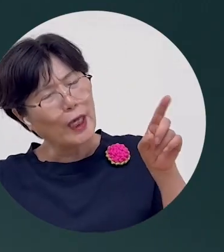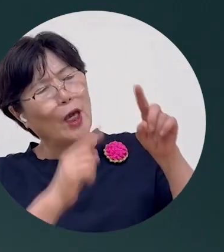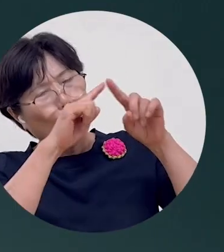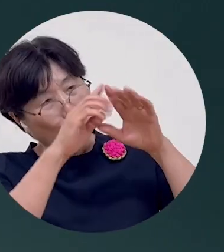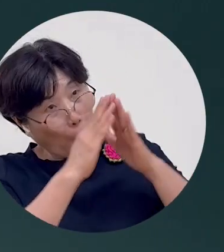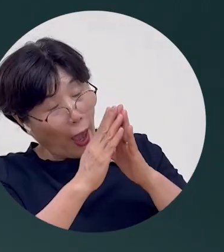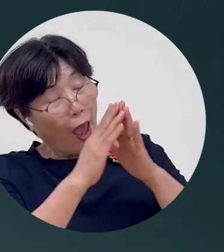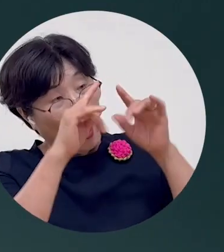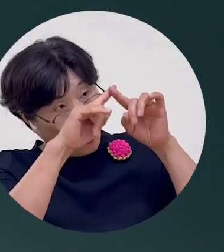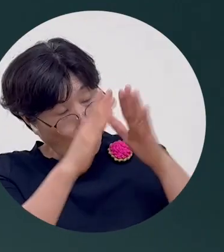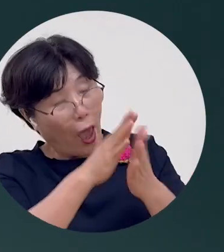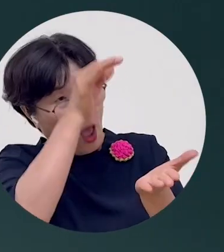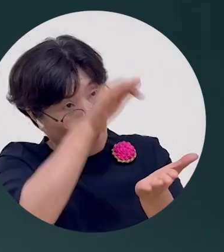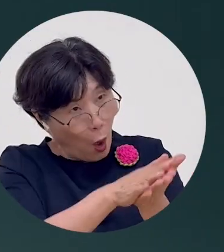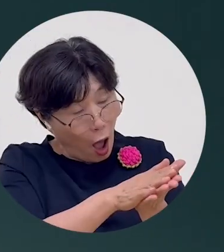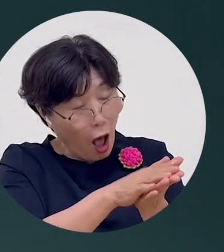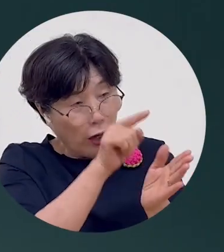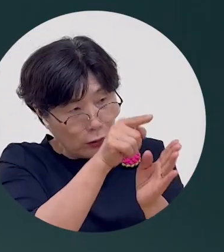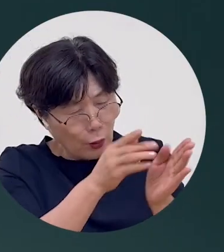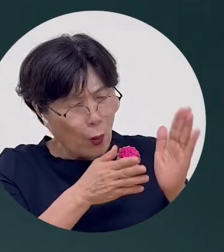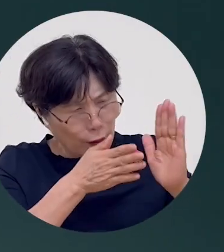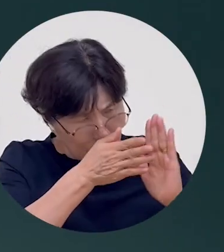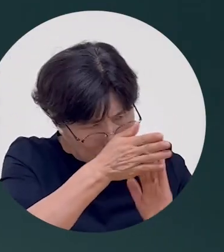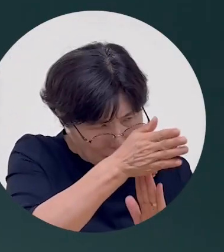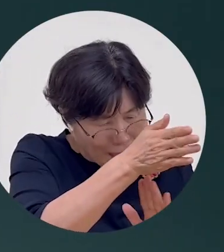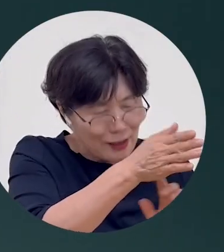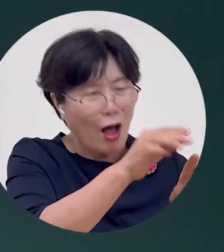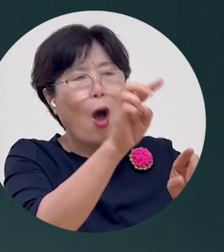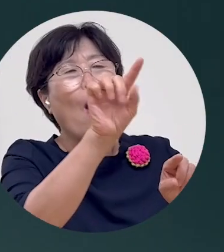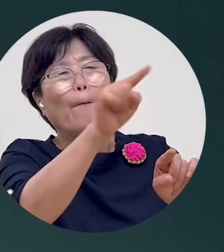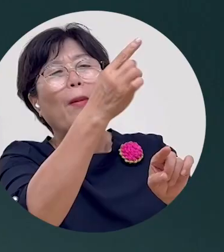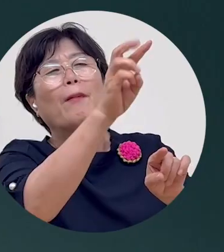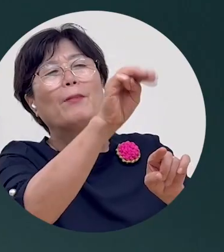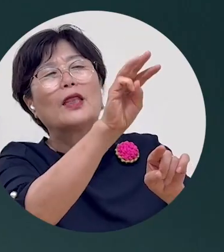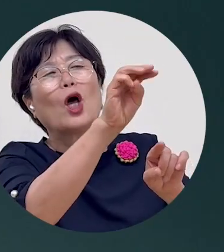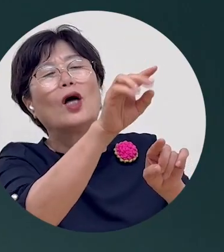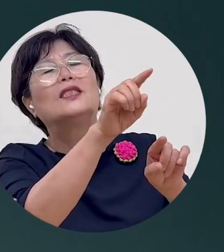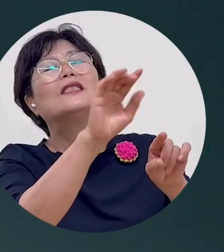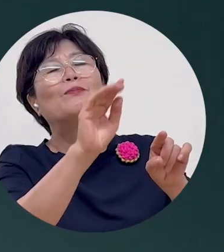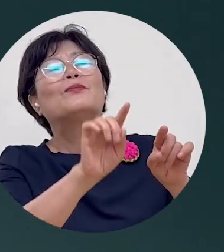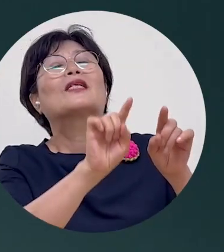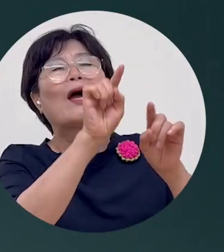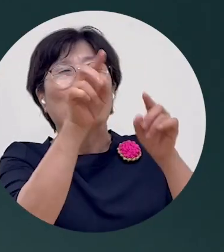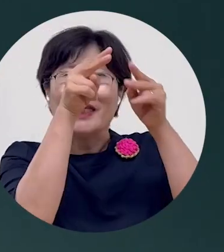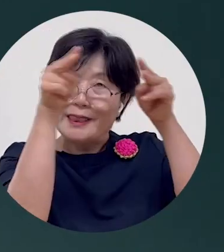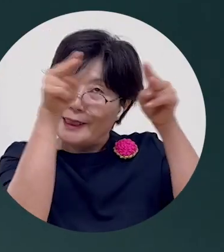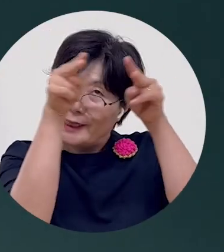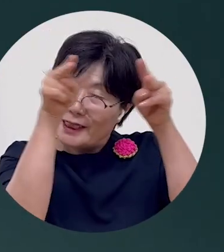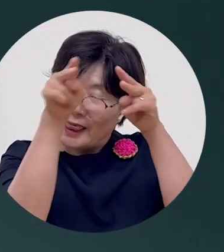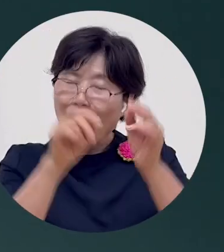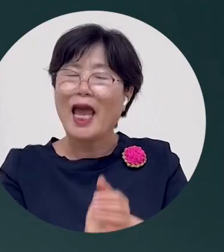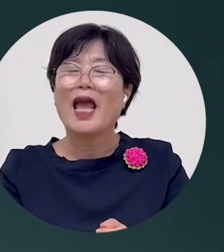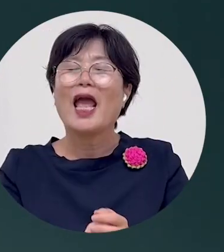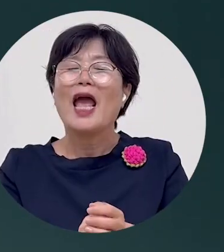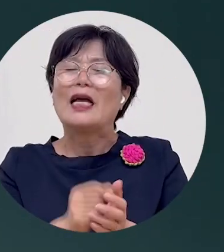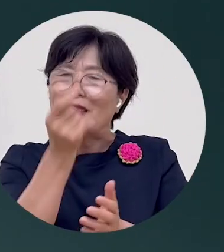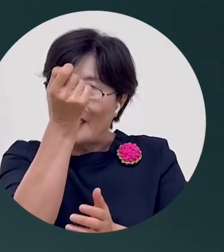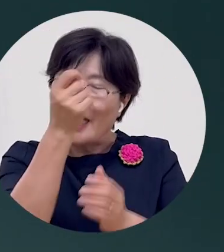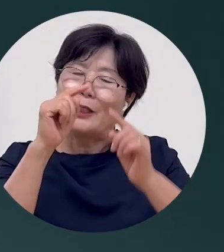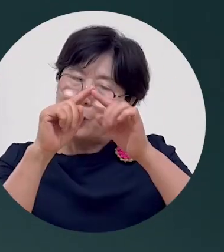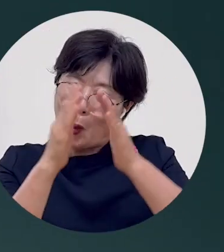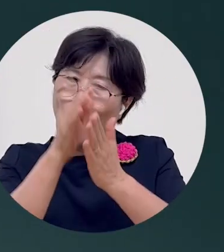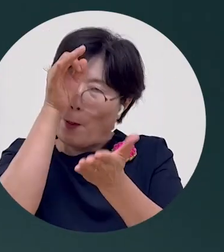교회 보이세요? 그 교회를 지나서 100m쯤 가면 2층에 작은